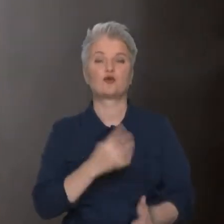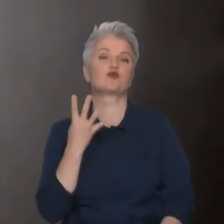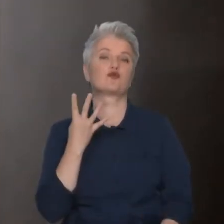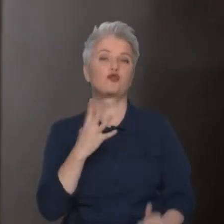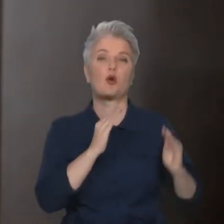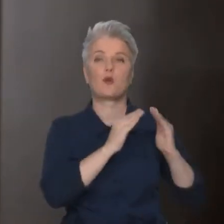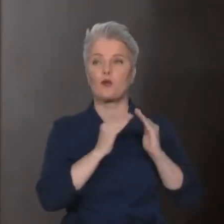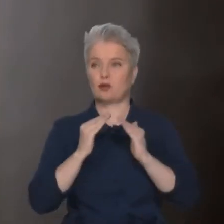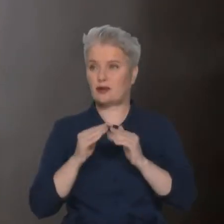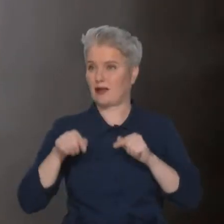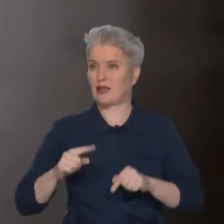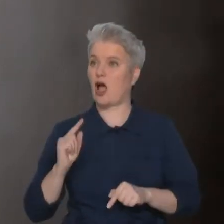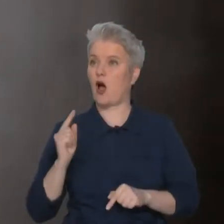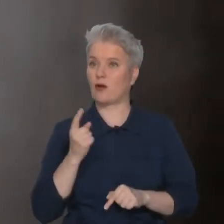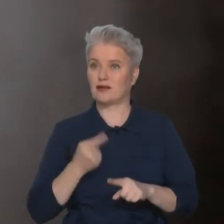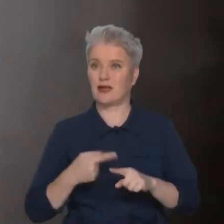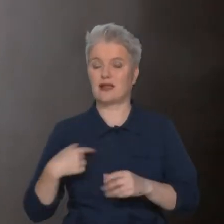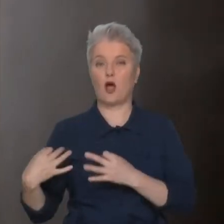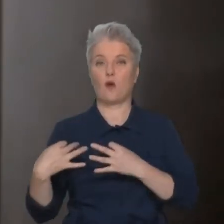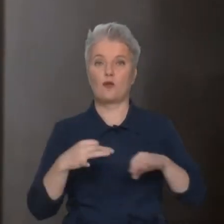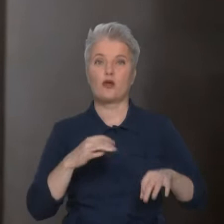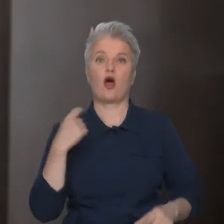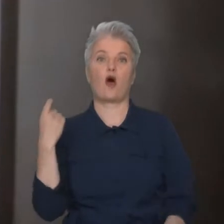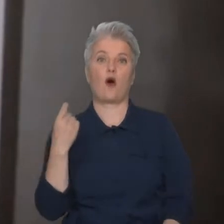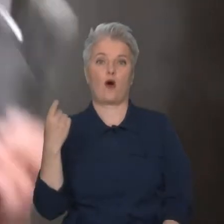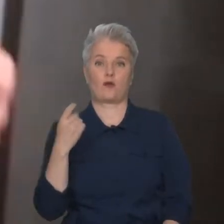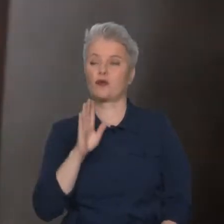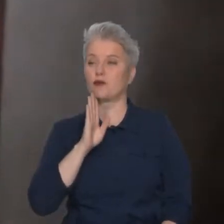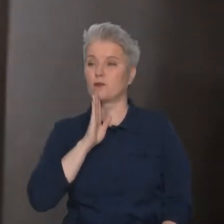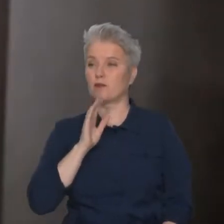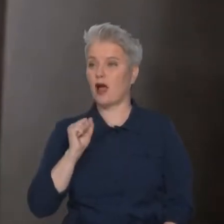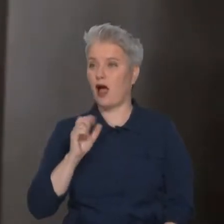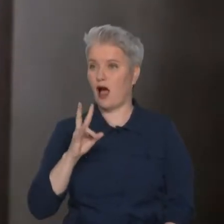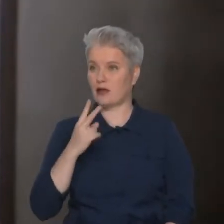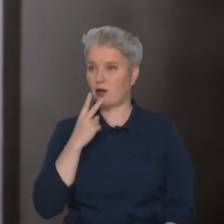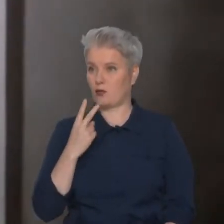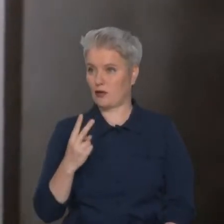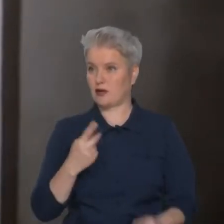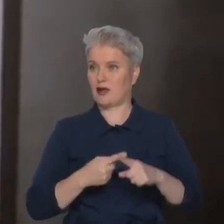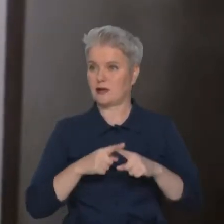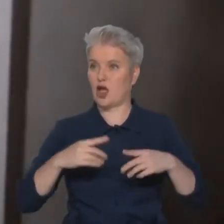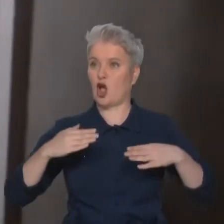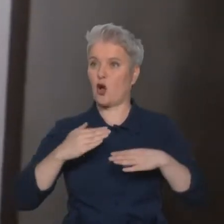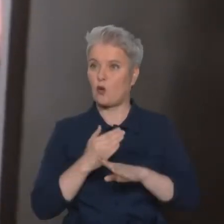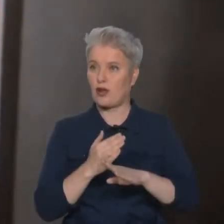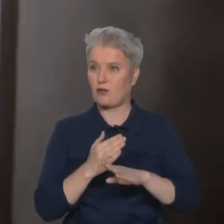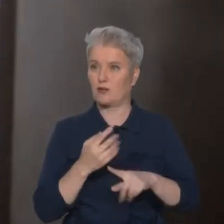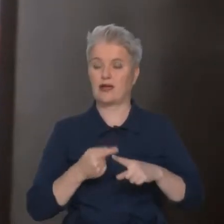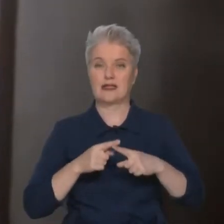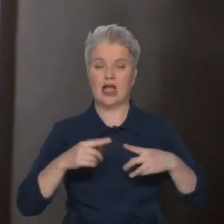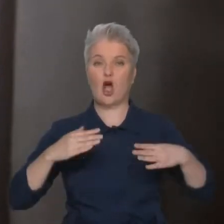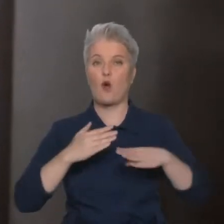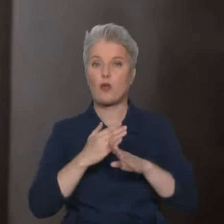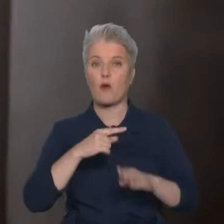і нас сюди пустила господиня пані Алла і показала ось цей уламок. Власне, це